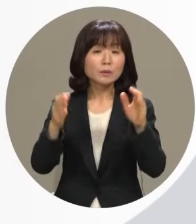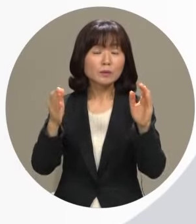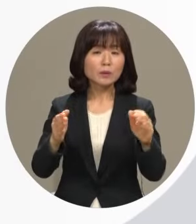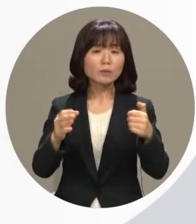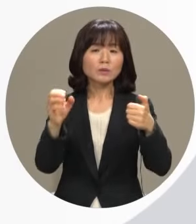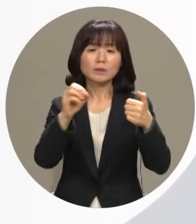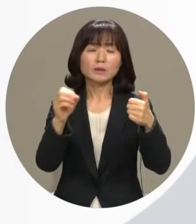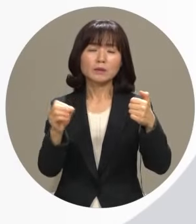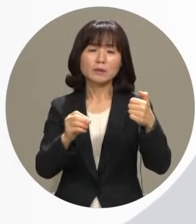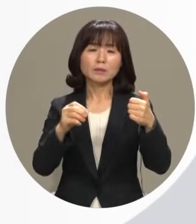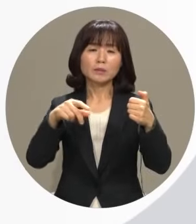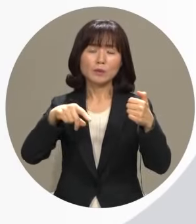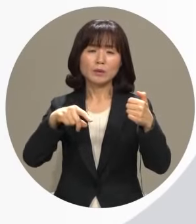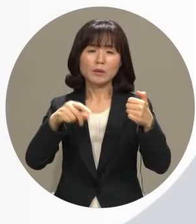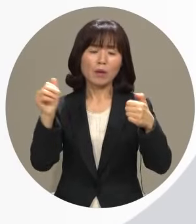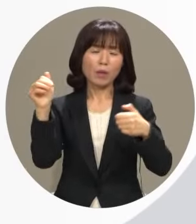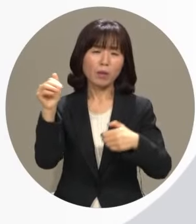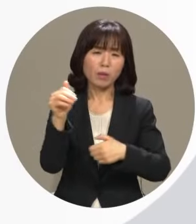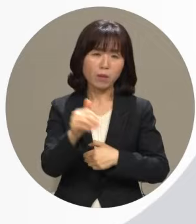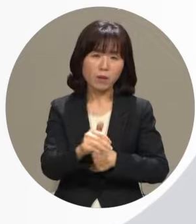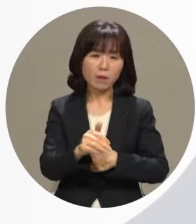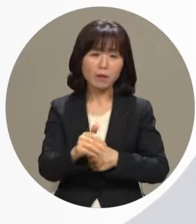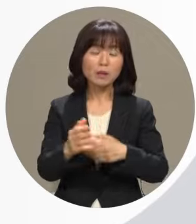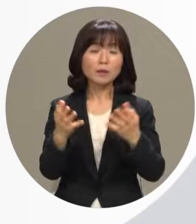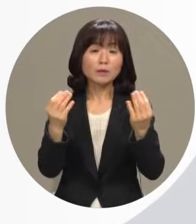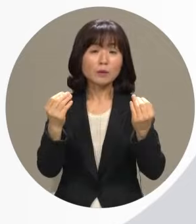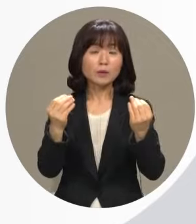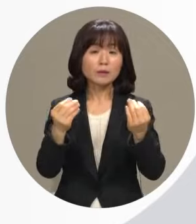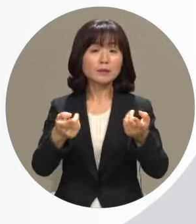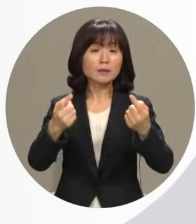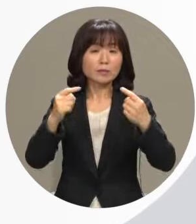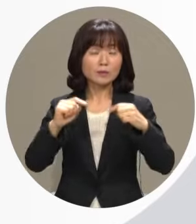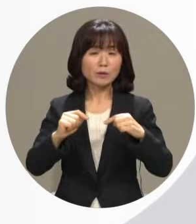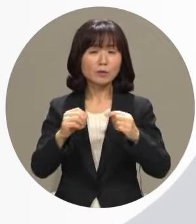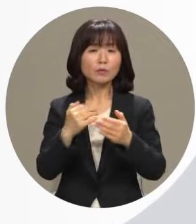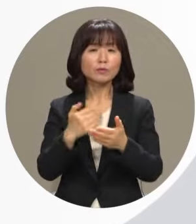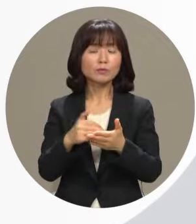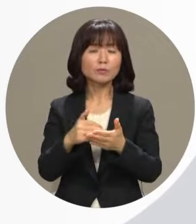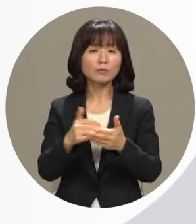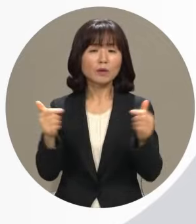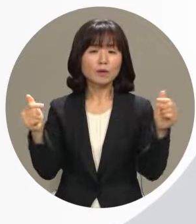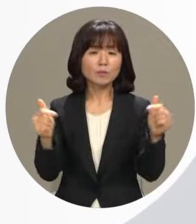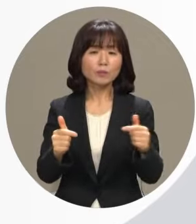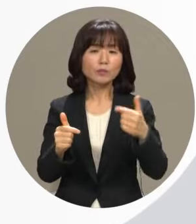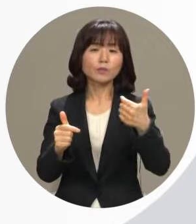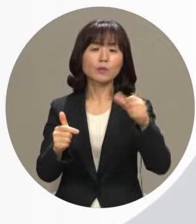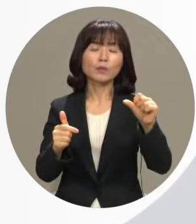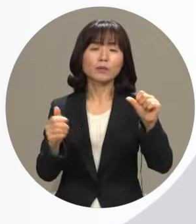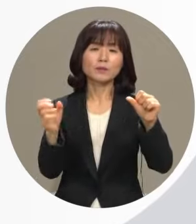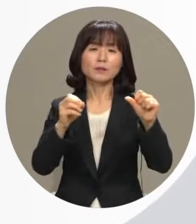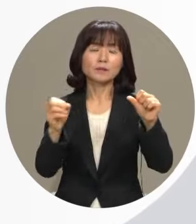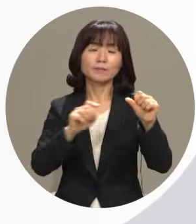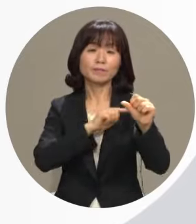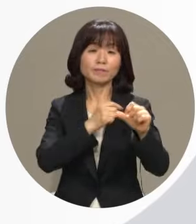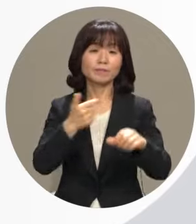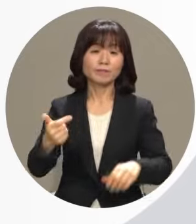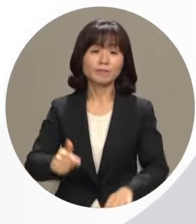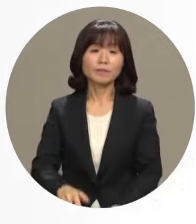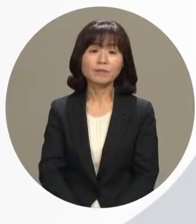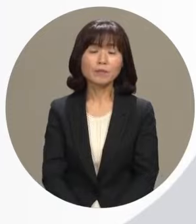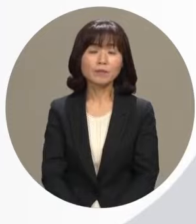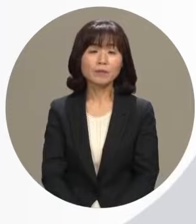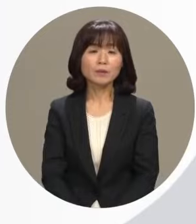동안 50% 포인트 넘게 떨어졌는데 수학과목에 참여율의 감소폭이 65% 포인트로 가장 컸습니다